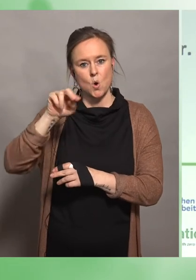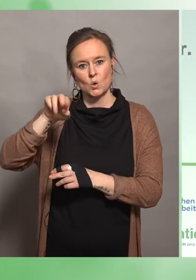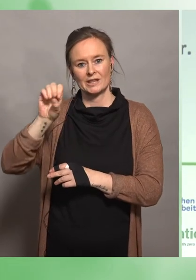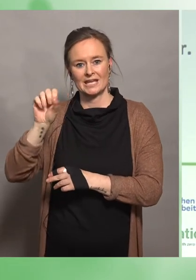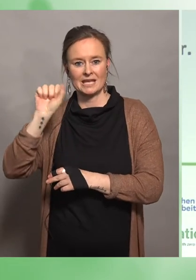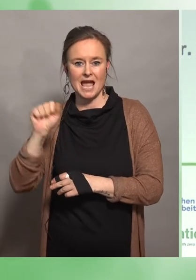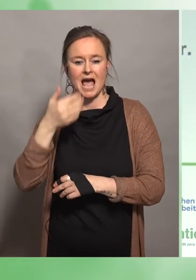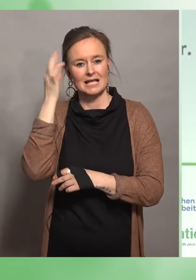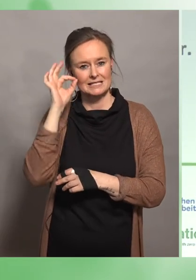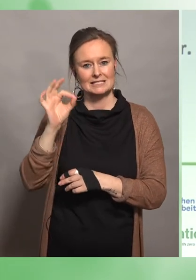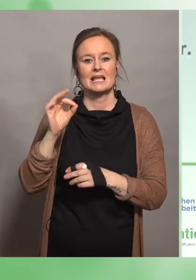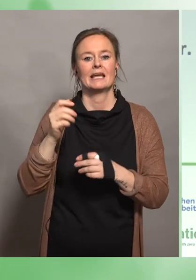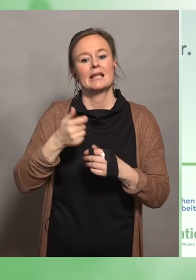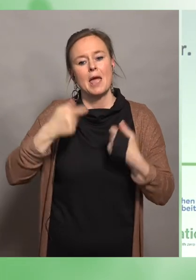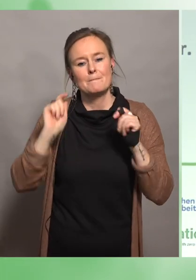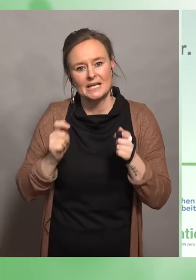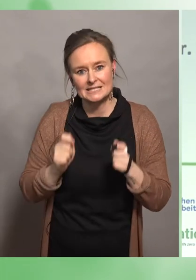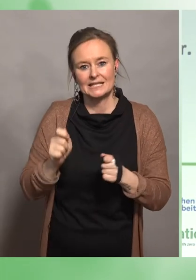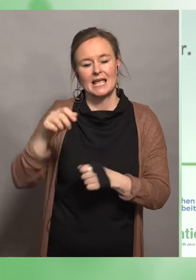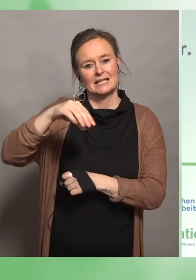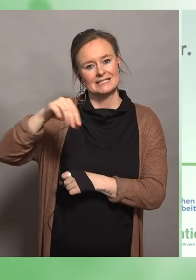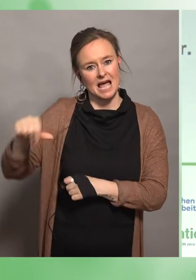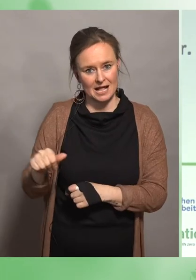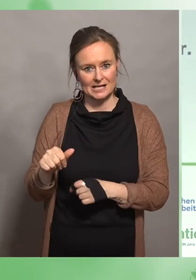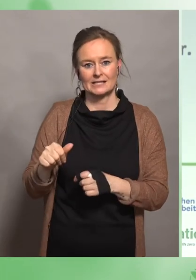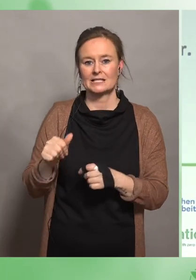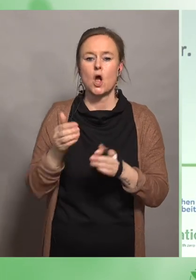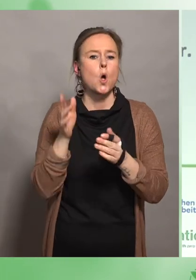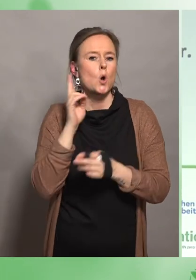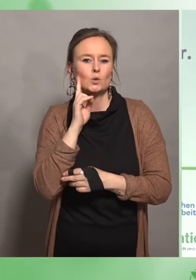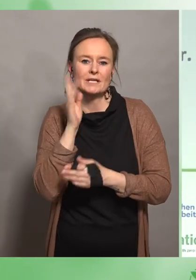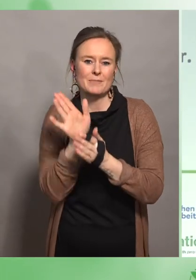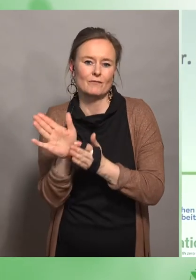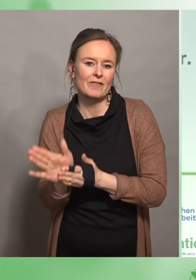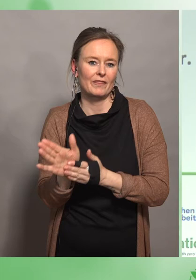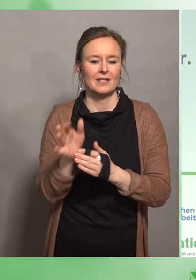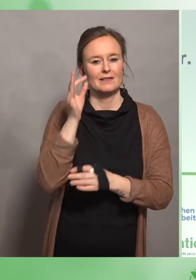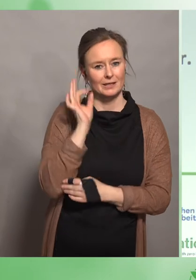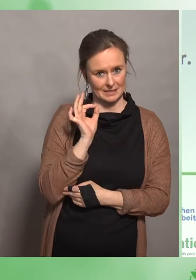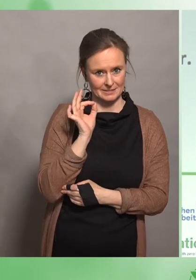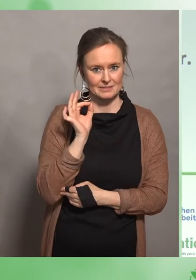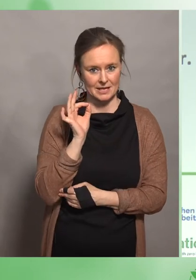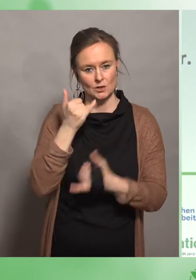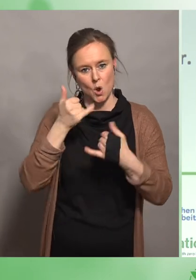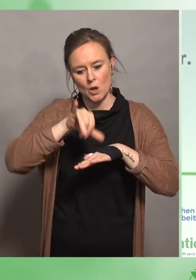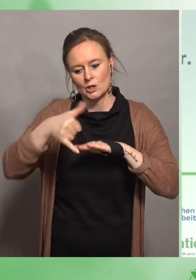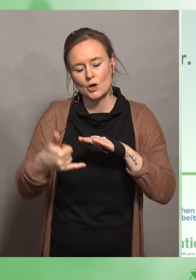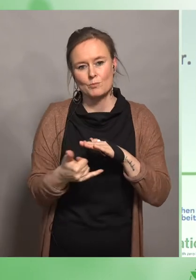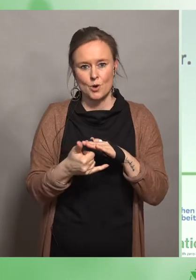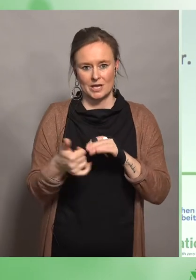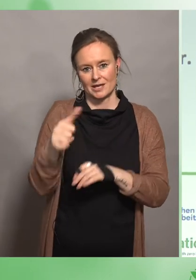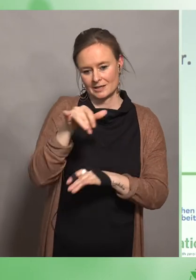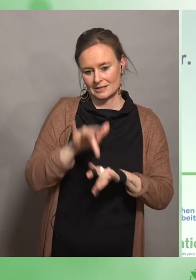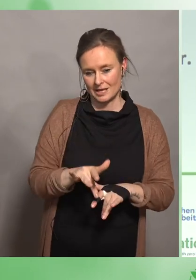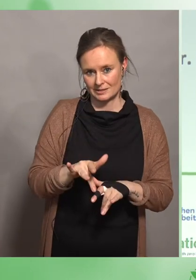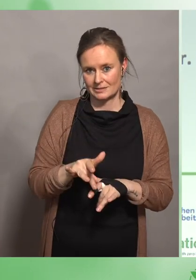Herr Präsident Salzer, geschätzte Unternehmensvertreterinnen und Unternehmensvertreter unserer heutigen Projektteilnehmer der Unternehmen